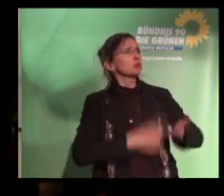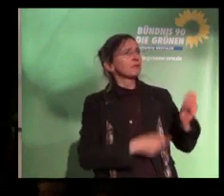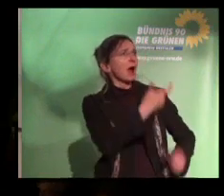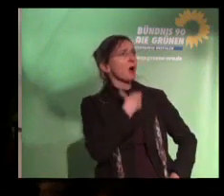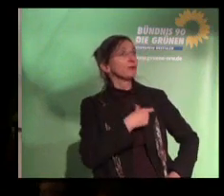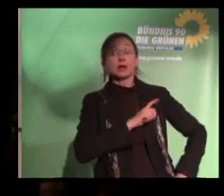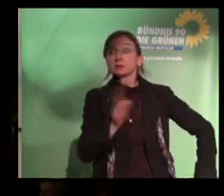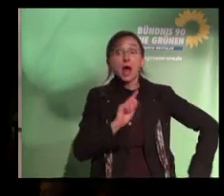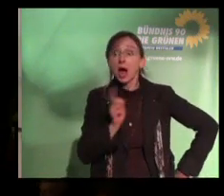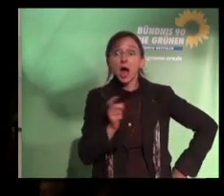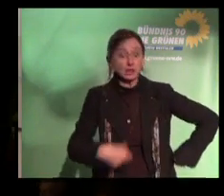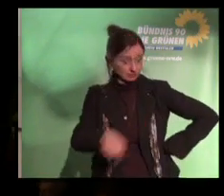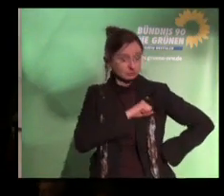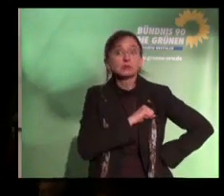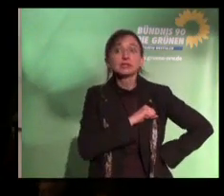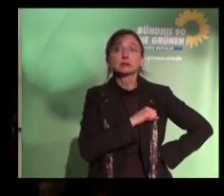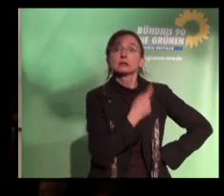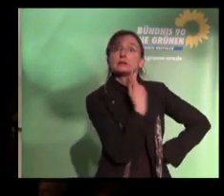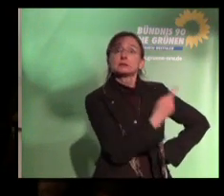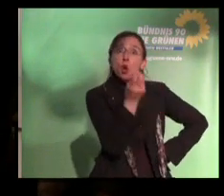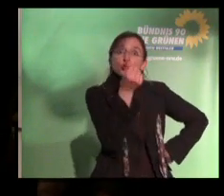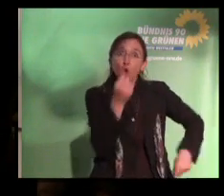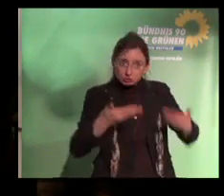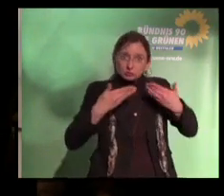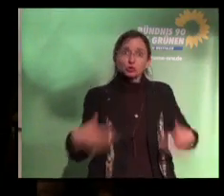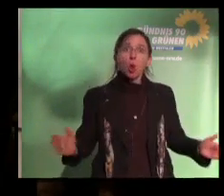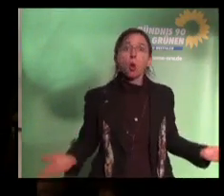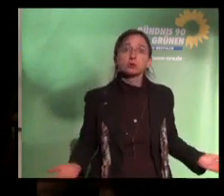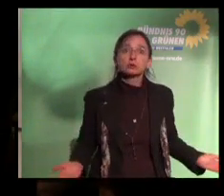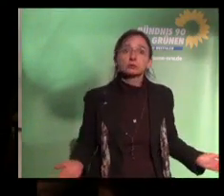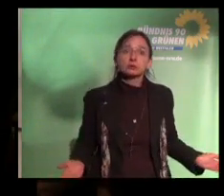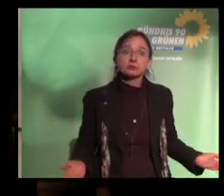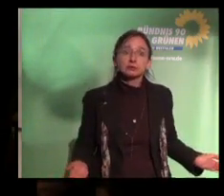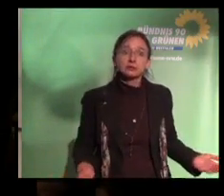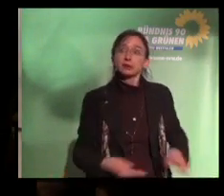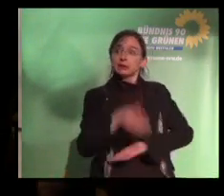Der hat nicht einen Euro dafür genommen für die Vorträge, liebe Freunde und Freunde.